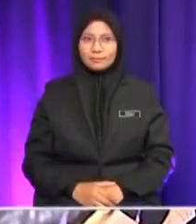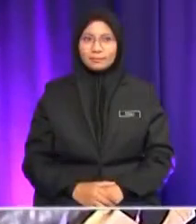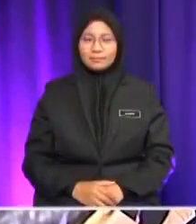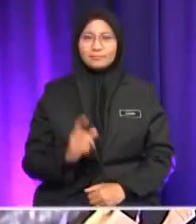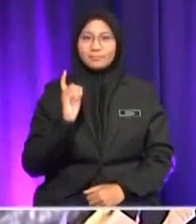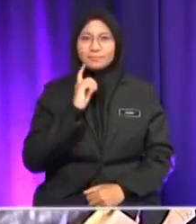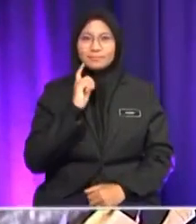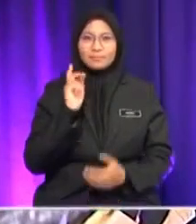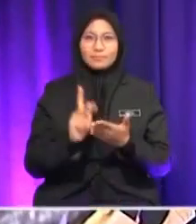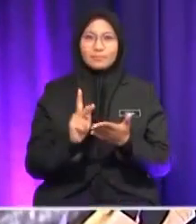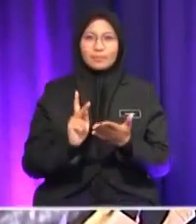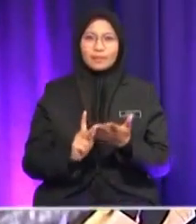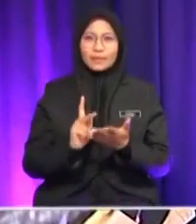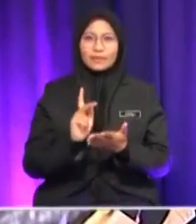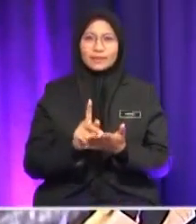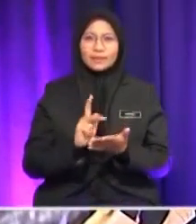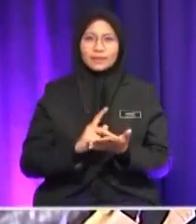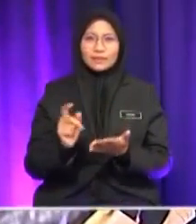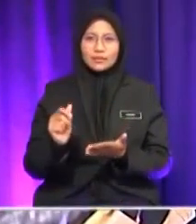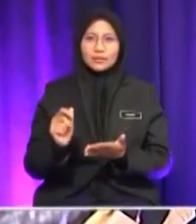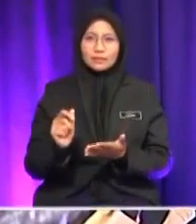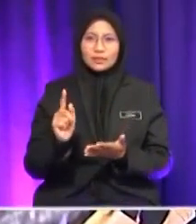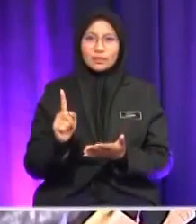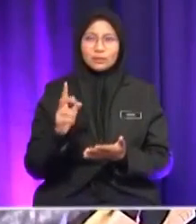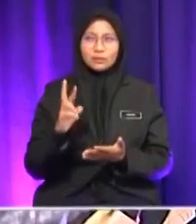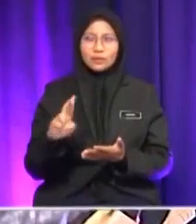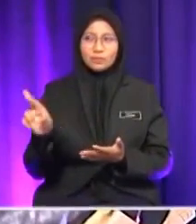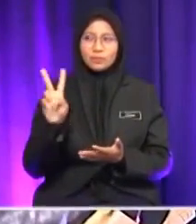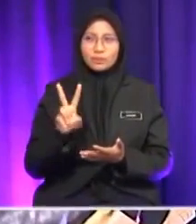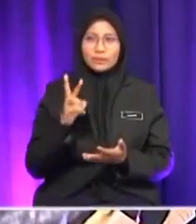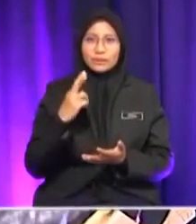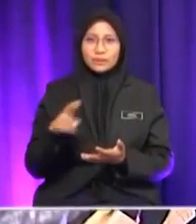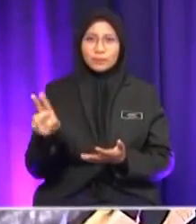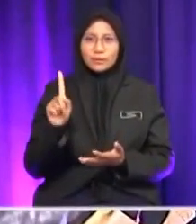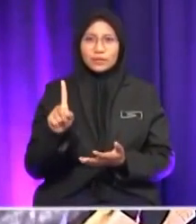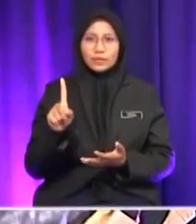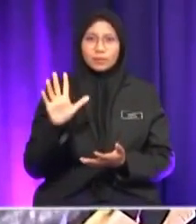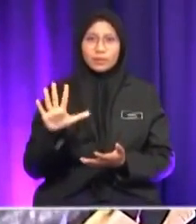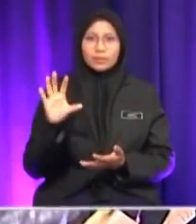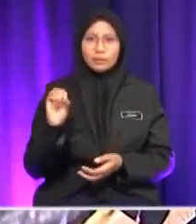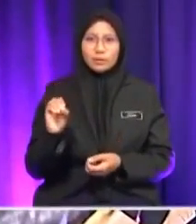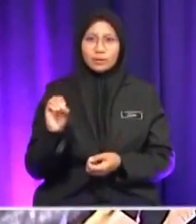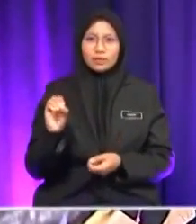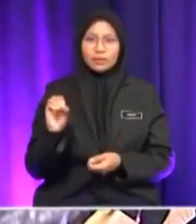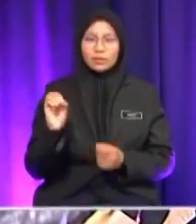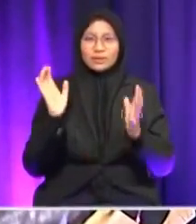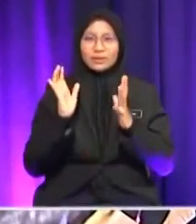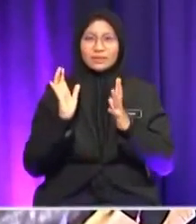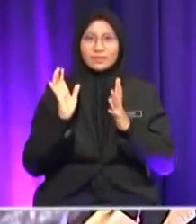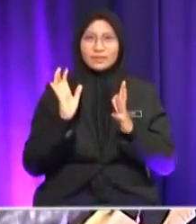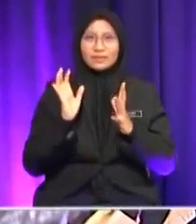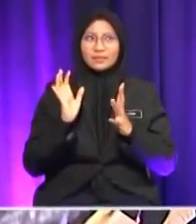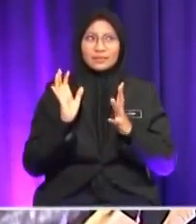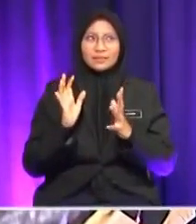700, 800, 900, 1000, 1100, 50, 47. Ah.